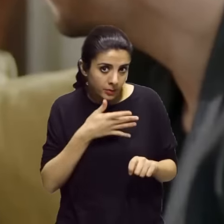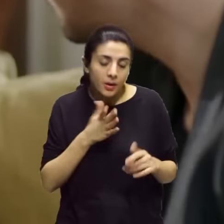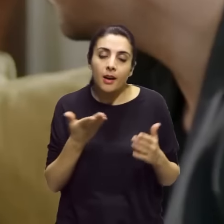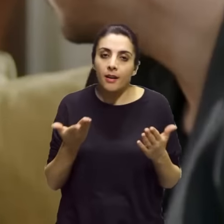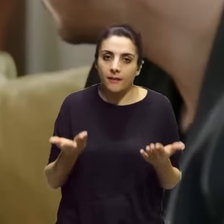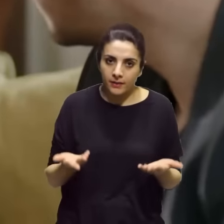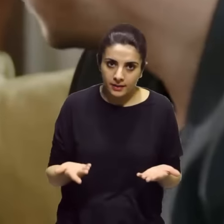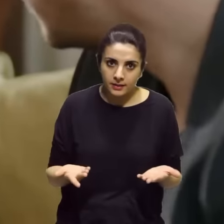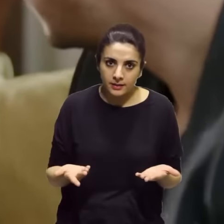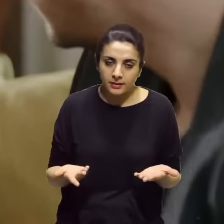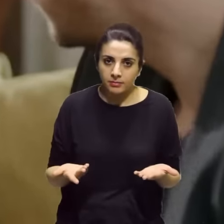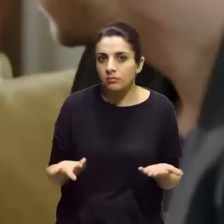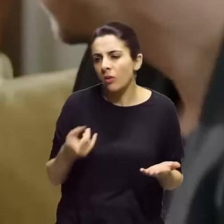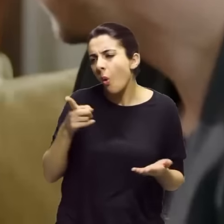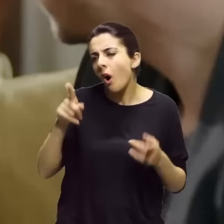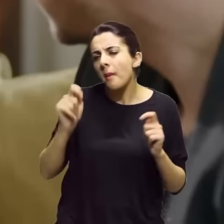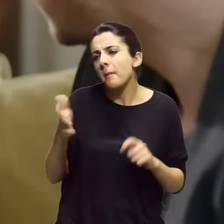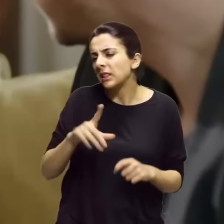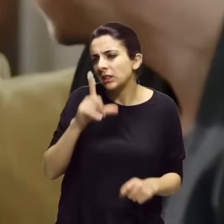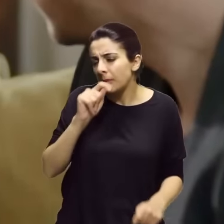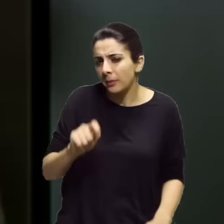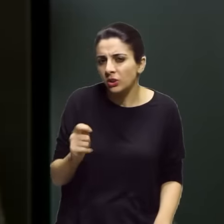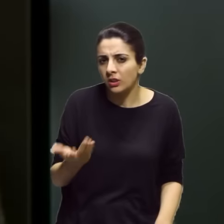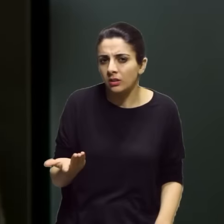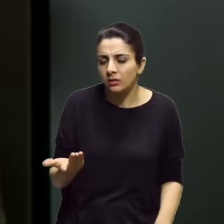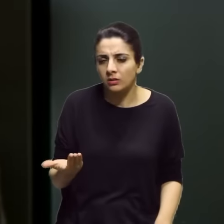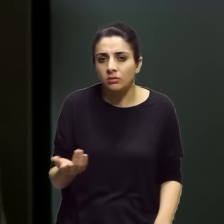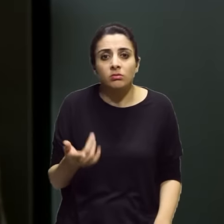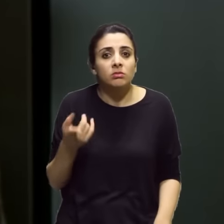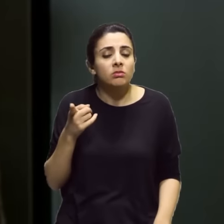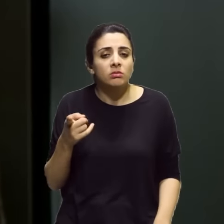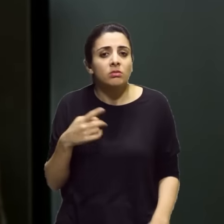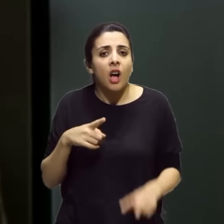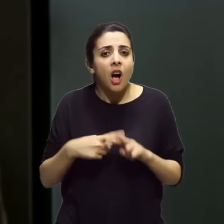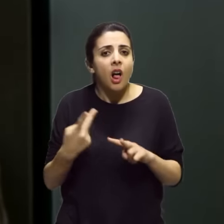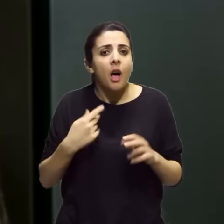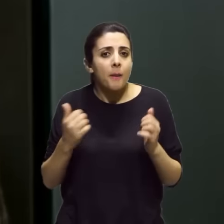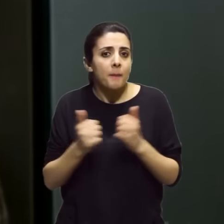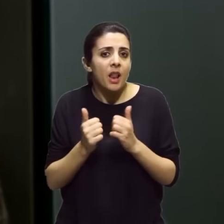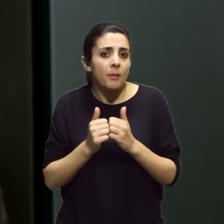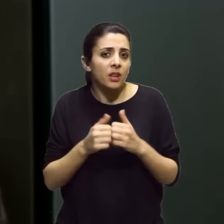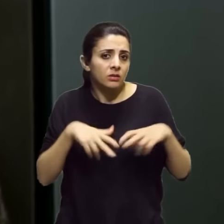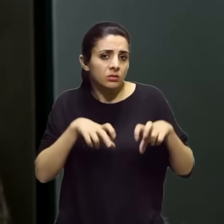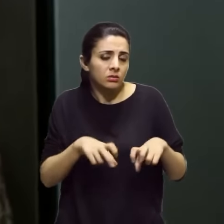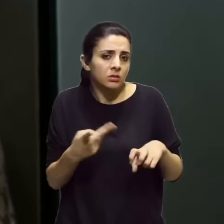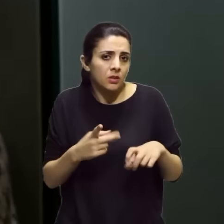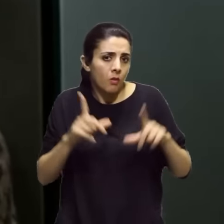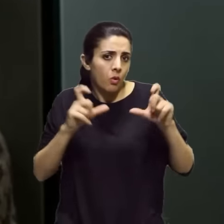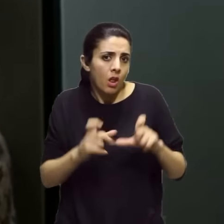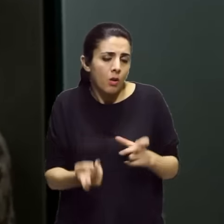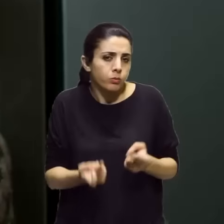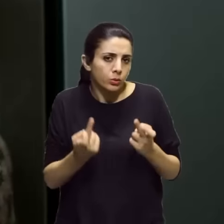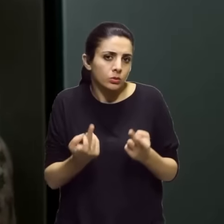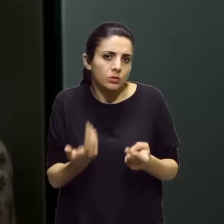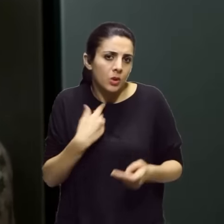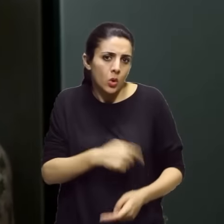Evet. Ve tabii ki o çekecek. Başka kim çekecek? Biz öyle parkta bir çift bizi niye çeksinler durup dururken?